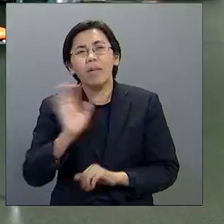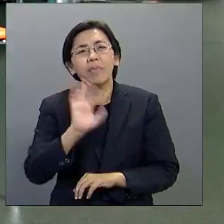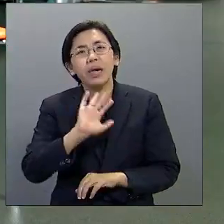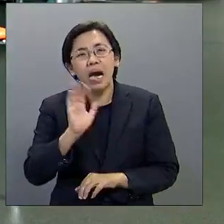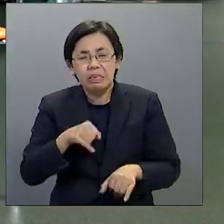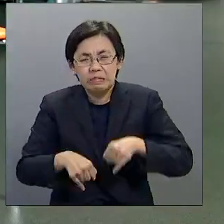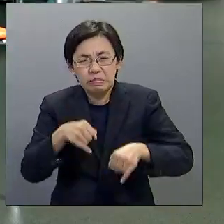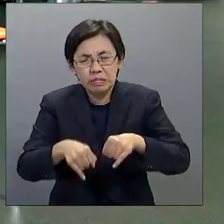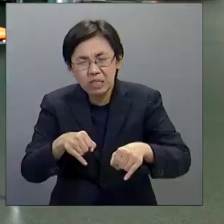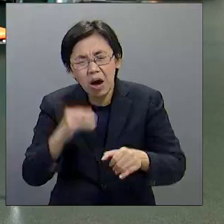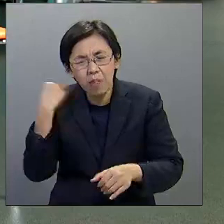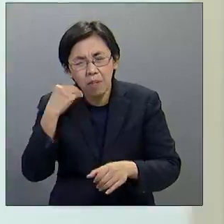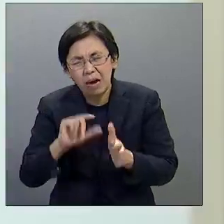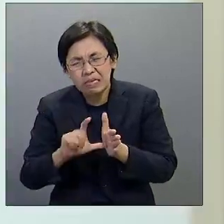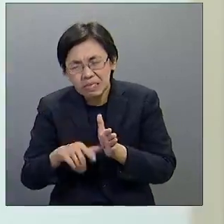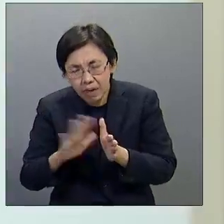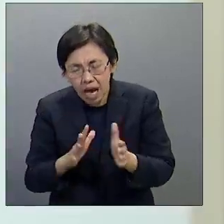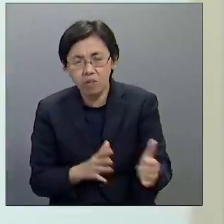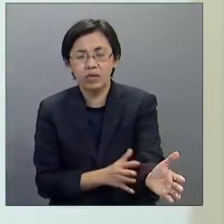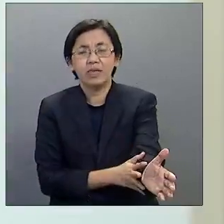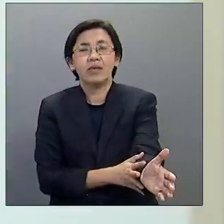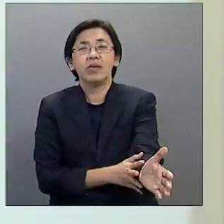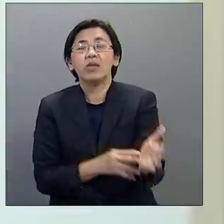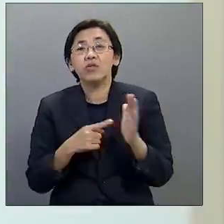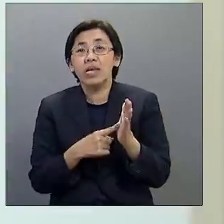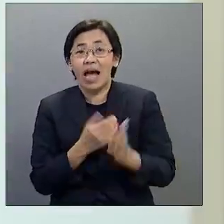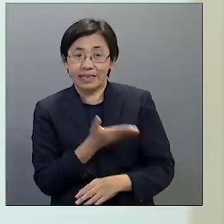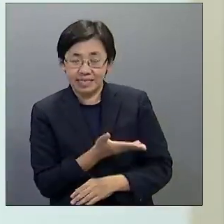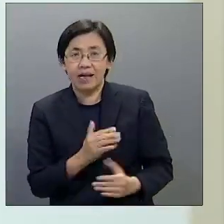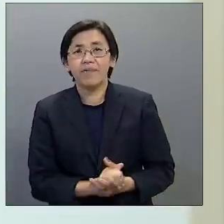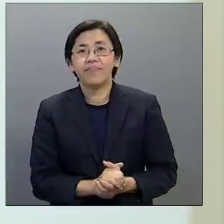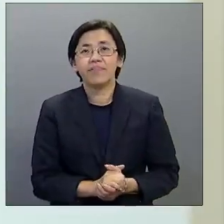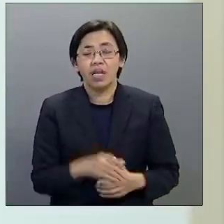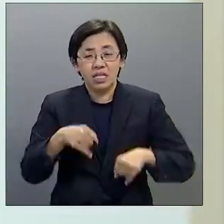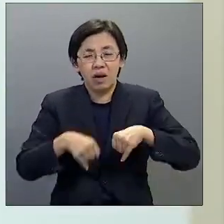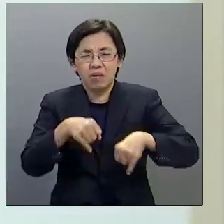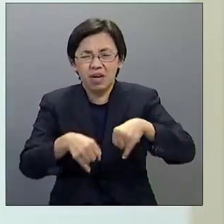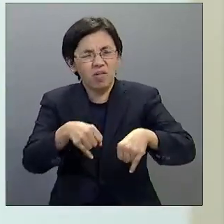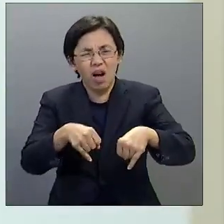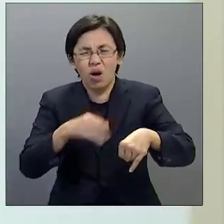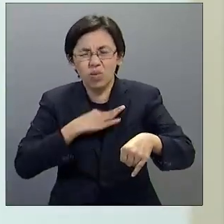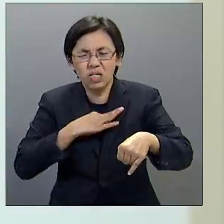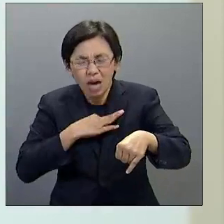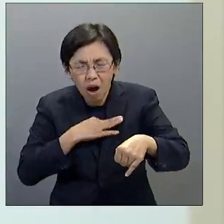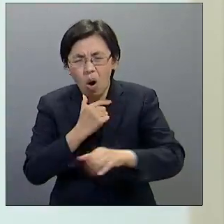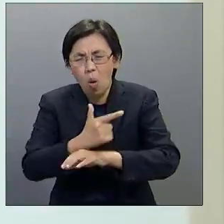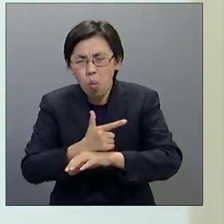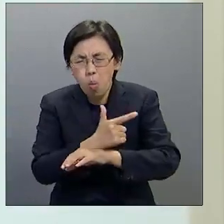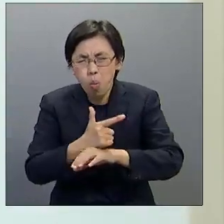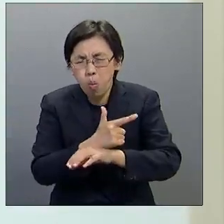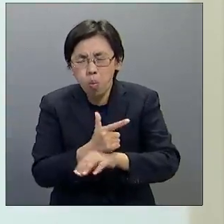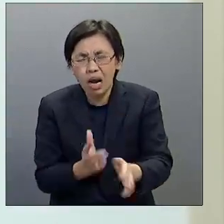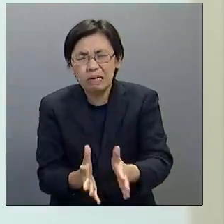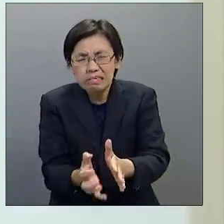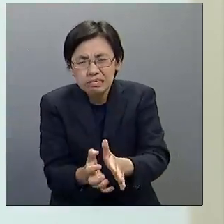เยอะ ในตรงนั้นในส่วนนั้น ใช่อย่างของคุณแพงเนี้ยค่ะอาจจะต้องเลือกรองเท้าให้เหมาะสมนะคะเพื่อลดการท